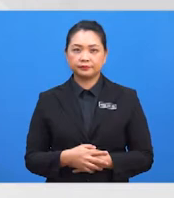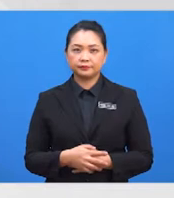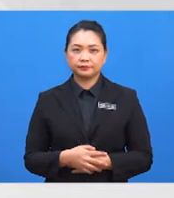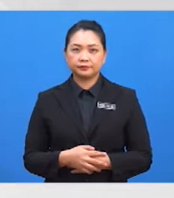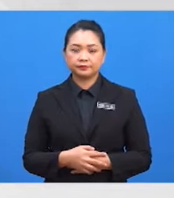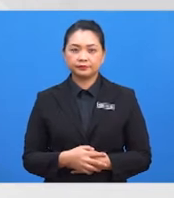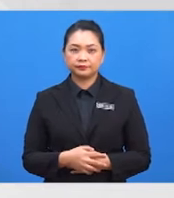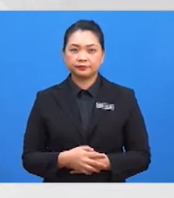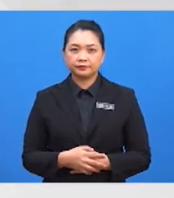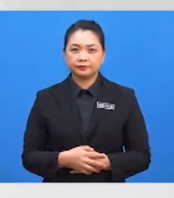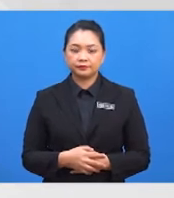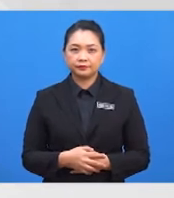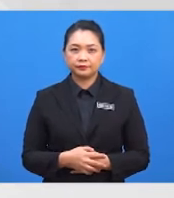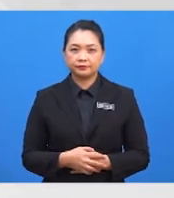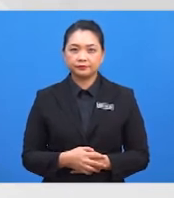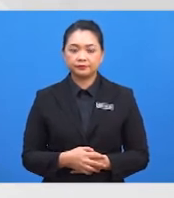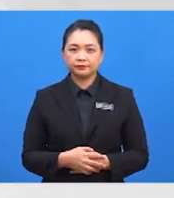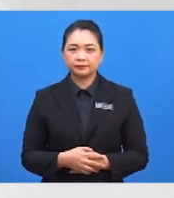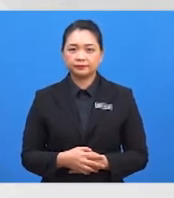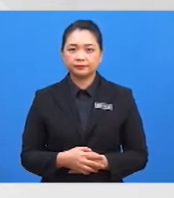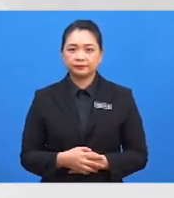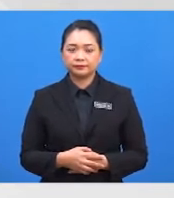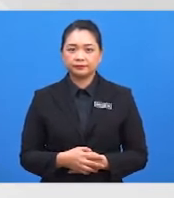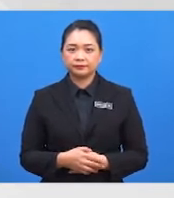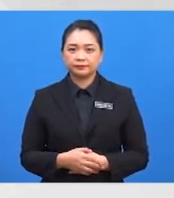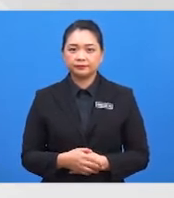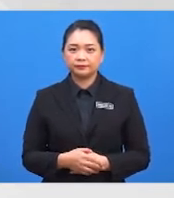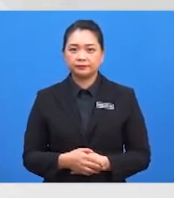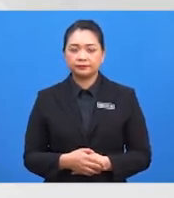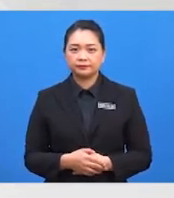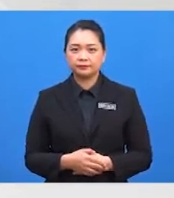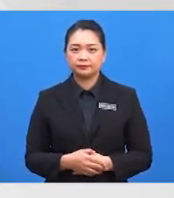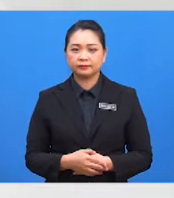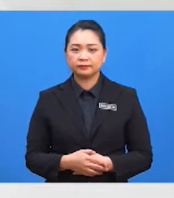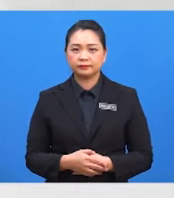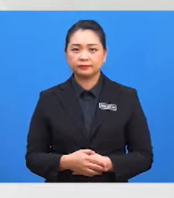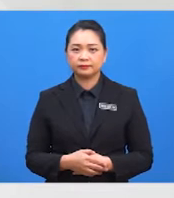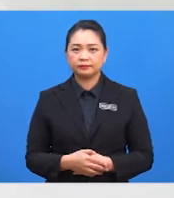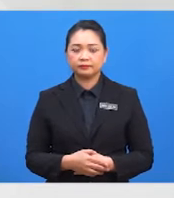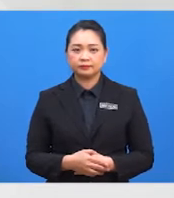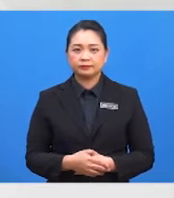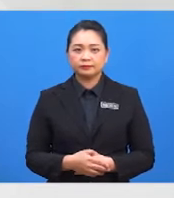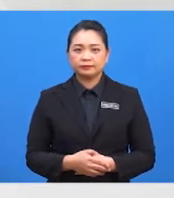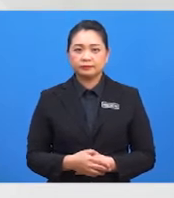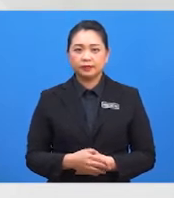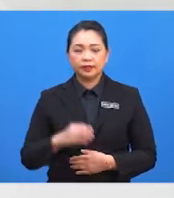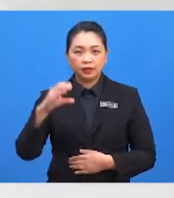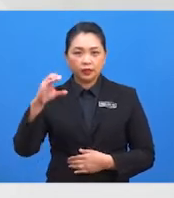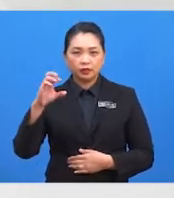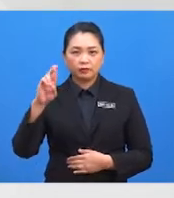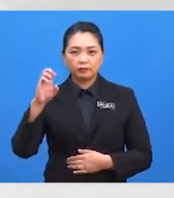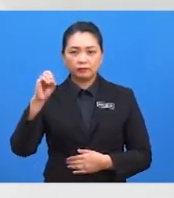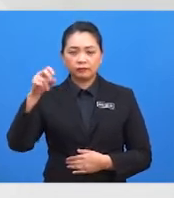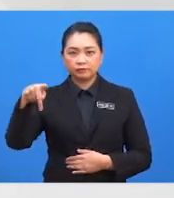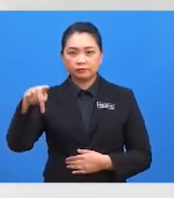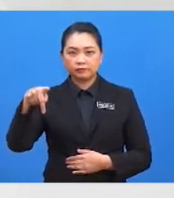nyatakan 5 spesifikasi teknikal, iaitu yang pertama adalah crop mark